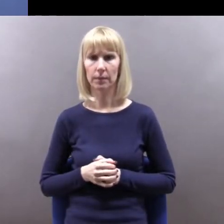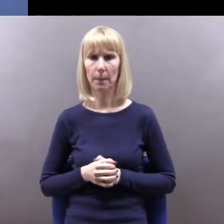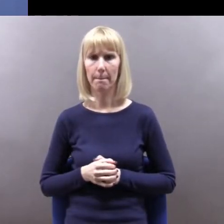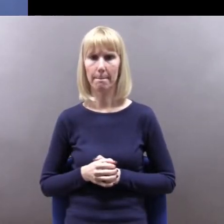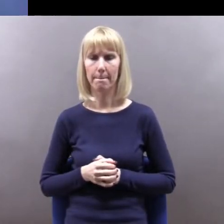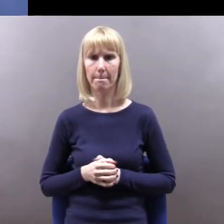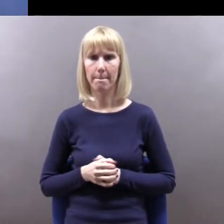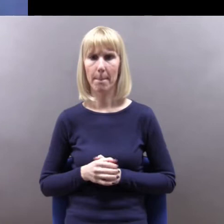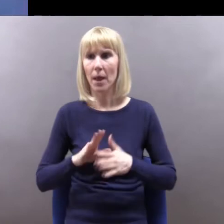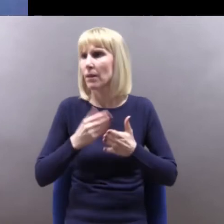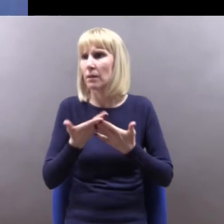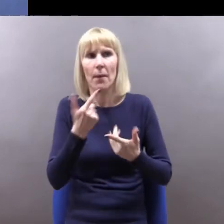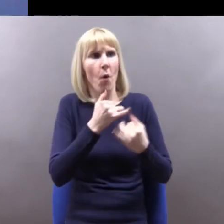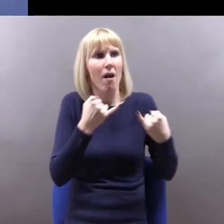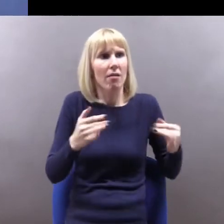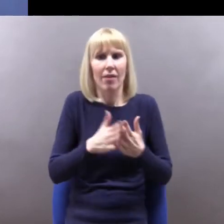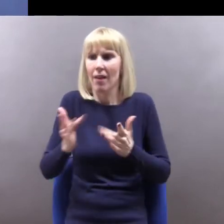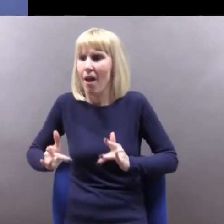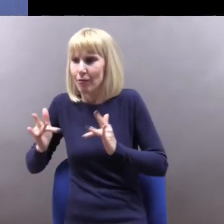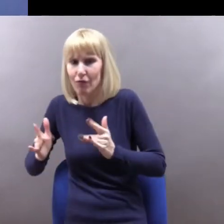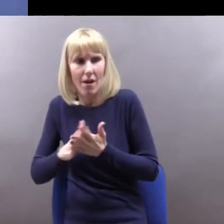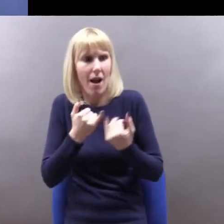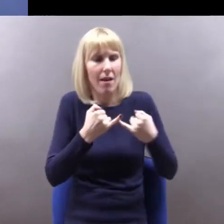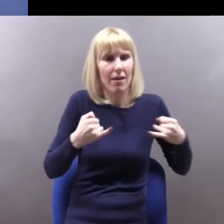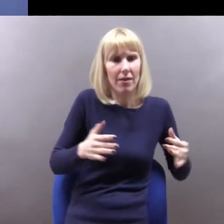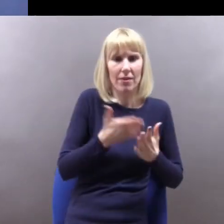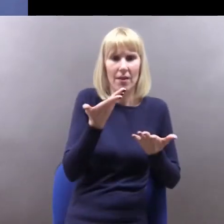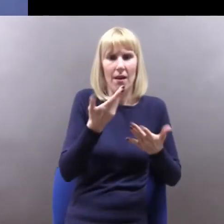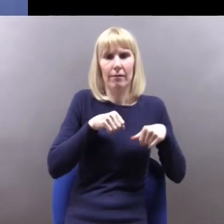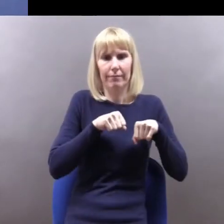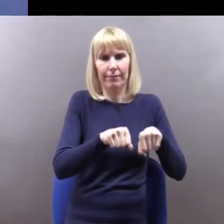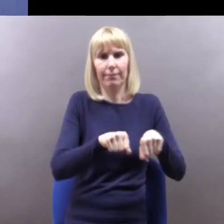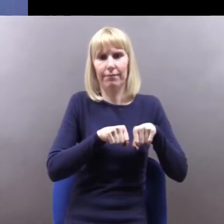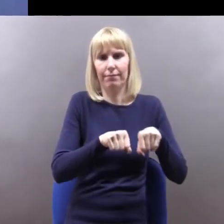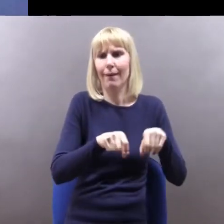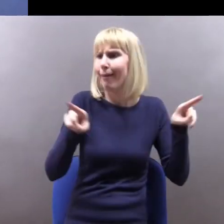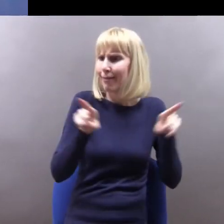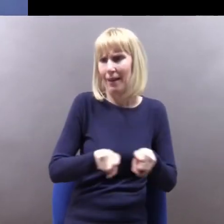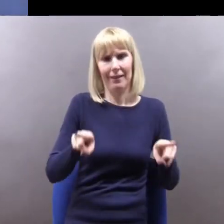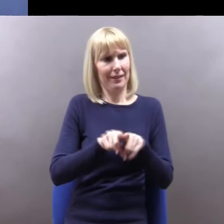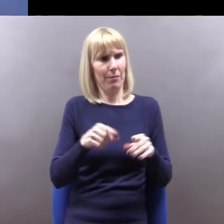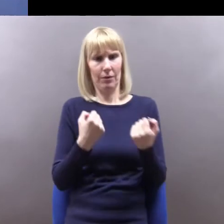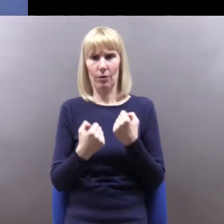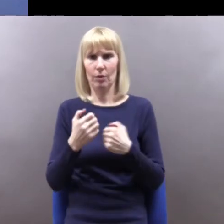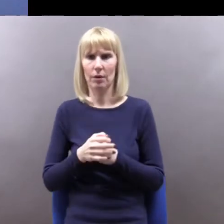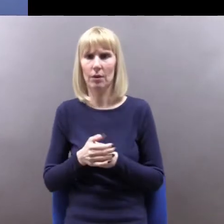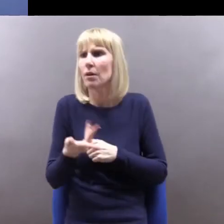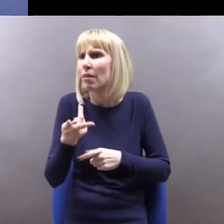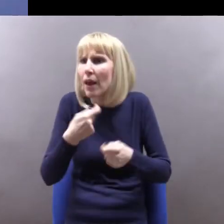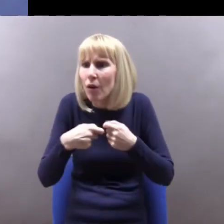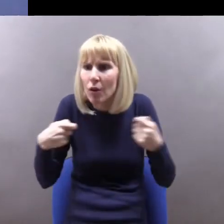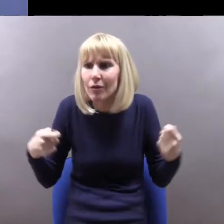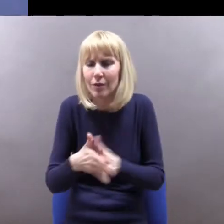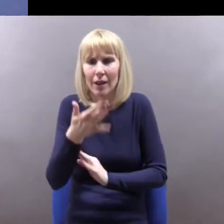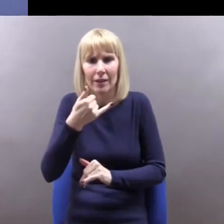inwalidzkiego, ale nawet jeśli chodzi o matki z dziećmi, tak, i z wózkami. No, No, nie wiem, dlaczego takie rozwiązania